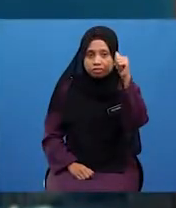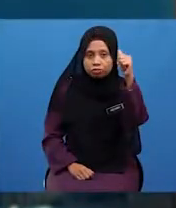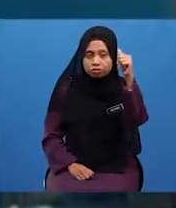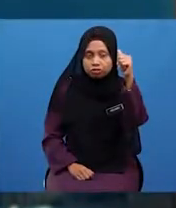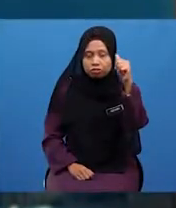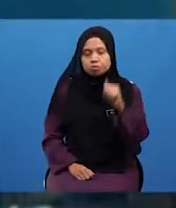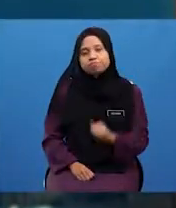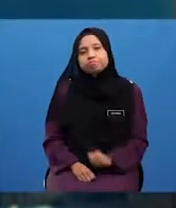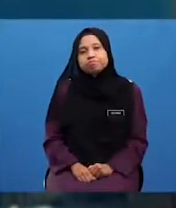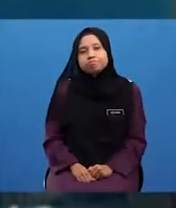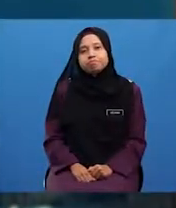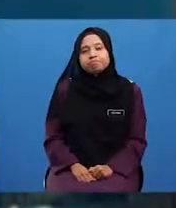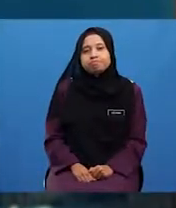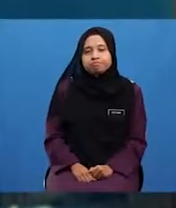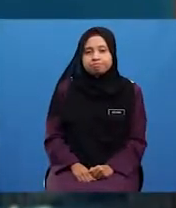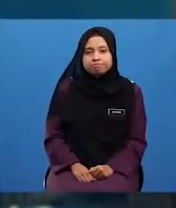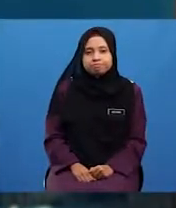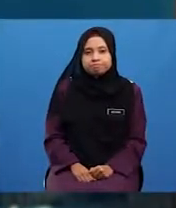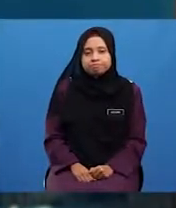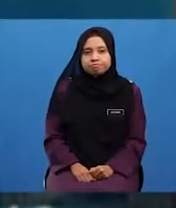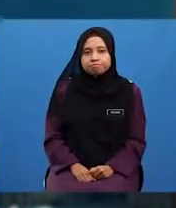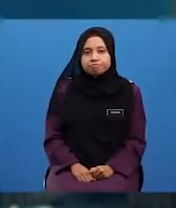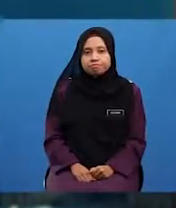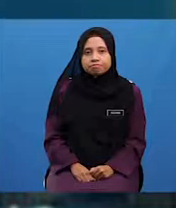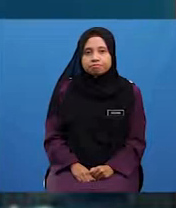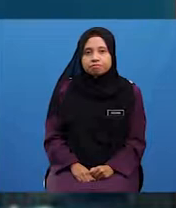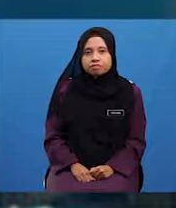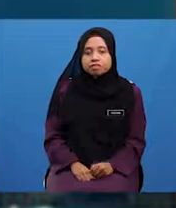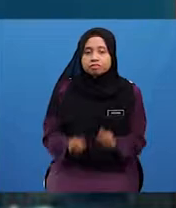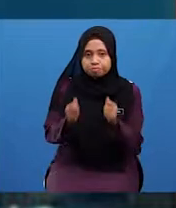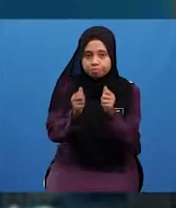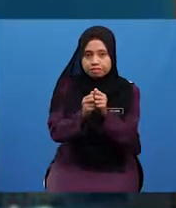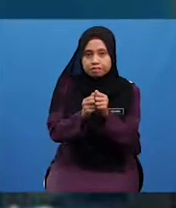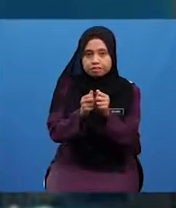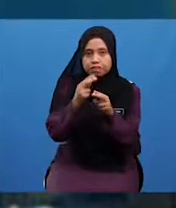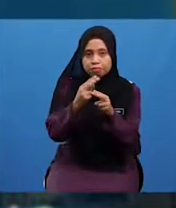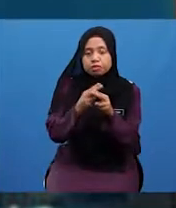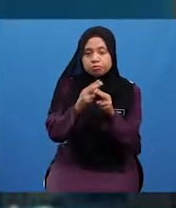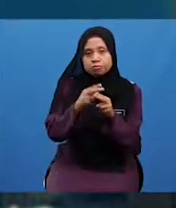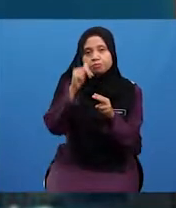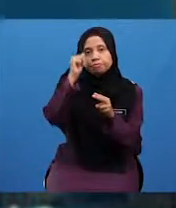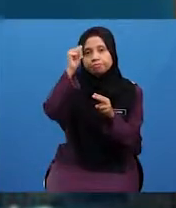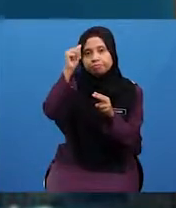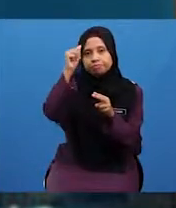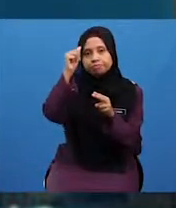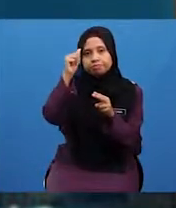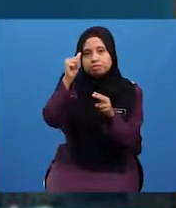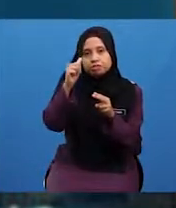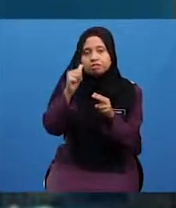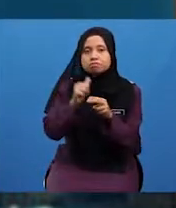Assalamualaikum warahmatullahi ta'ala wabarakatuh. A'uzubillahi minasyaitanirrajim.